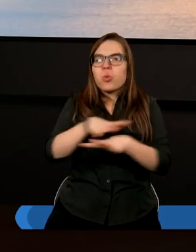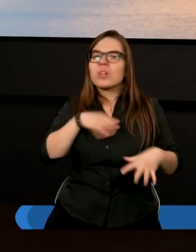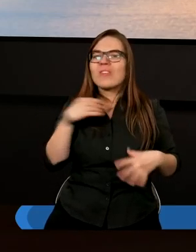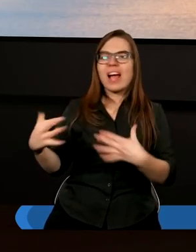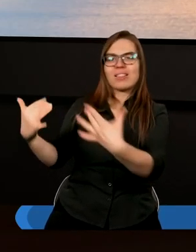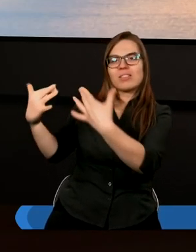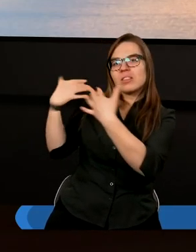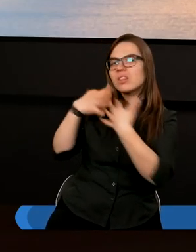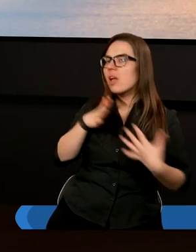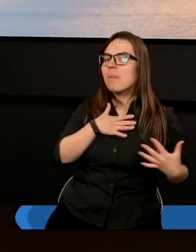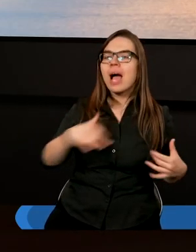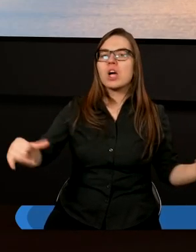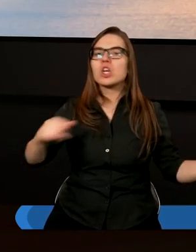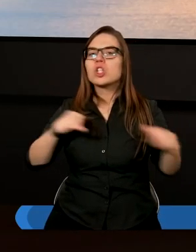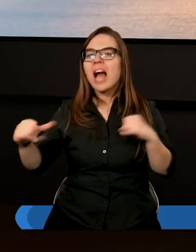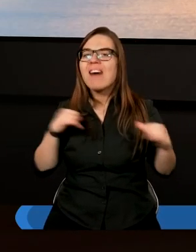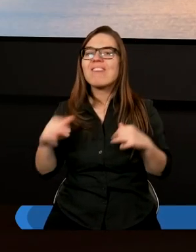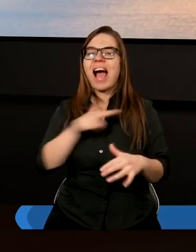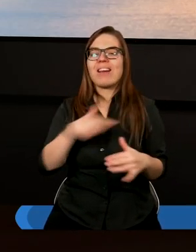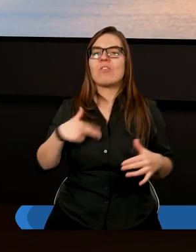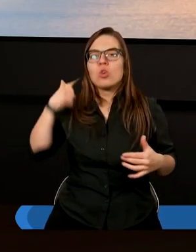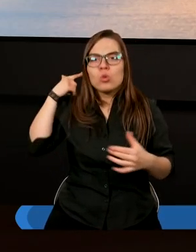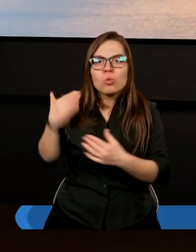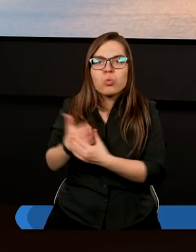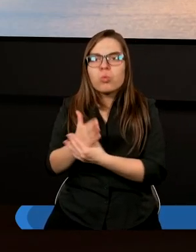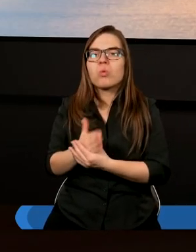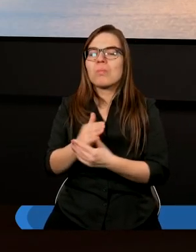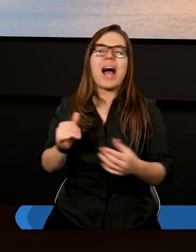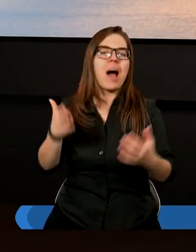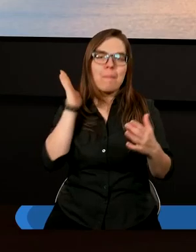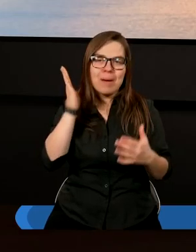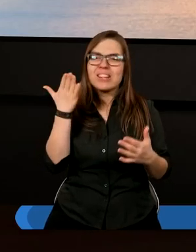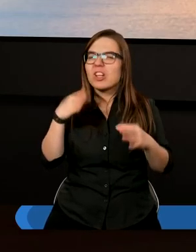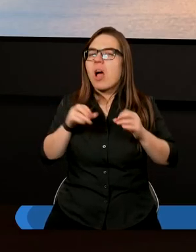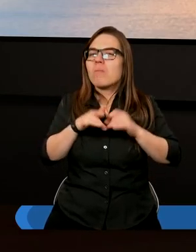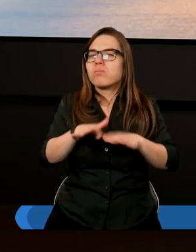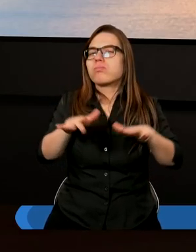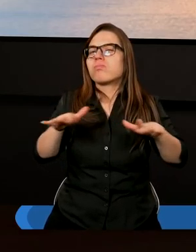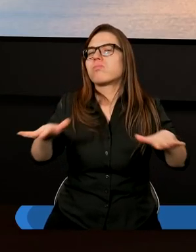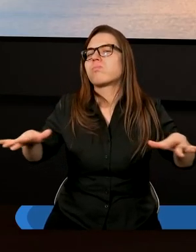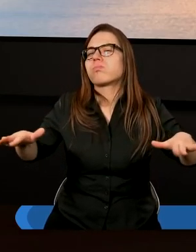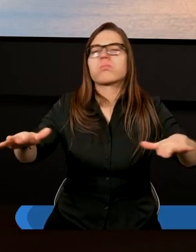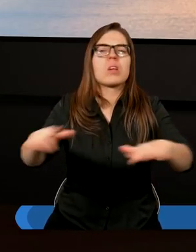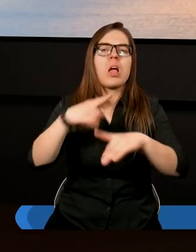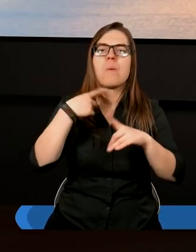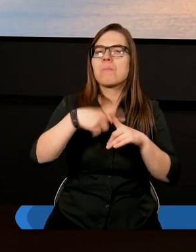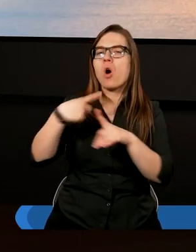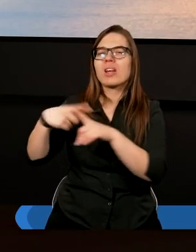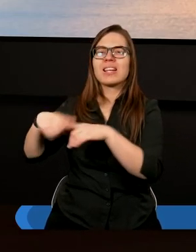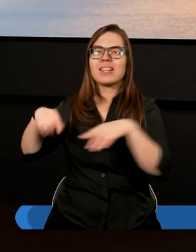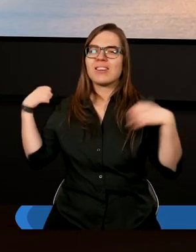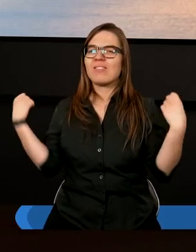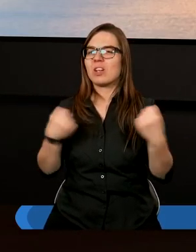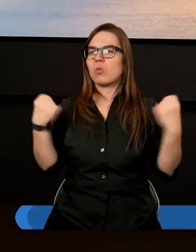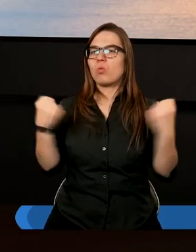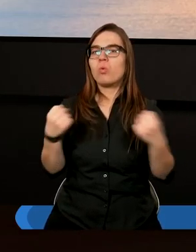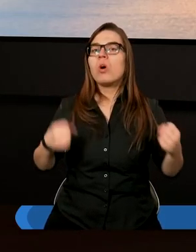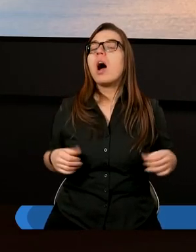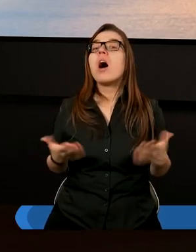nasze szafarstwo nasza służba będzie bardzo pozytywna no proszę